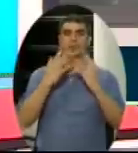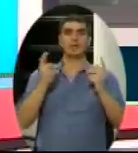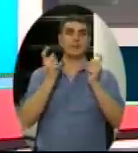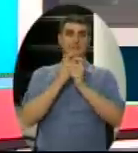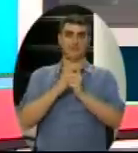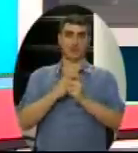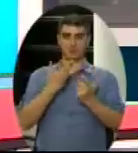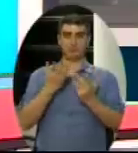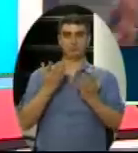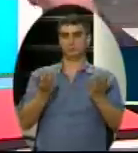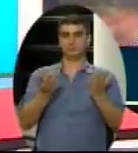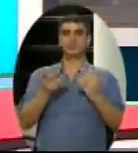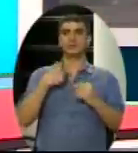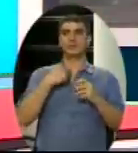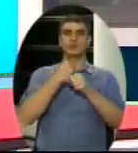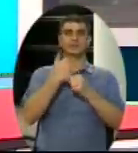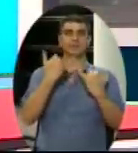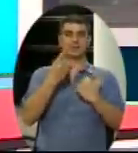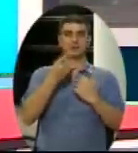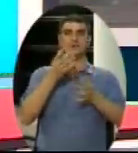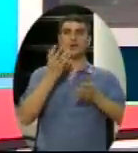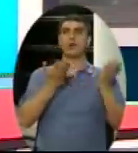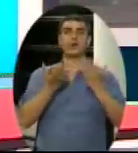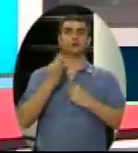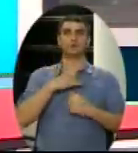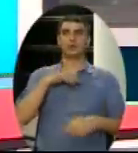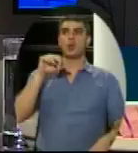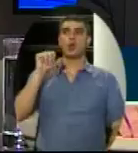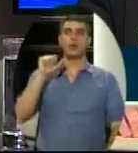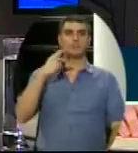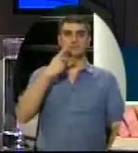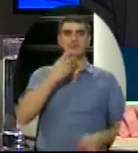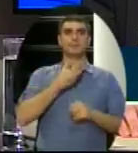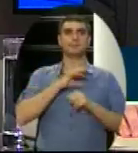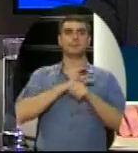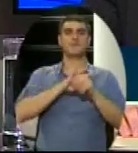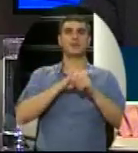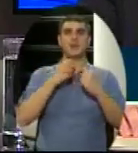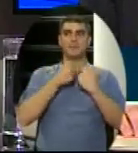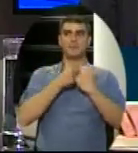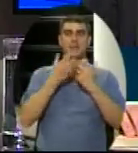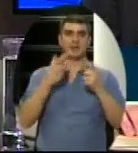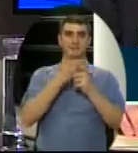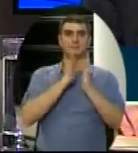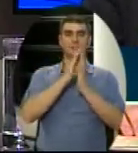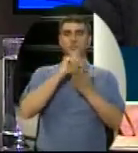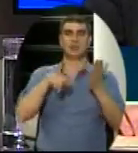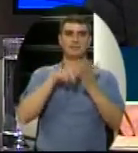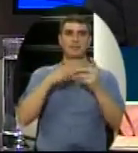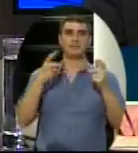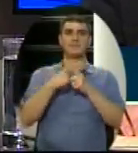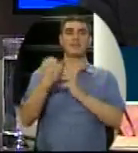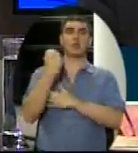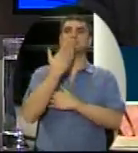מפלגות שעומדות על הפרק, ואנחנו נציג עכשיו את האורחים שלנו. אורן פסטרנק, מובילי המחאה החברתית, אתה ביקשת לפסול את מפלגת